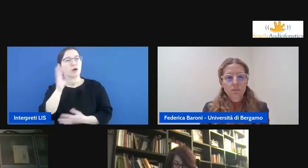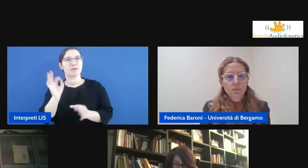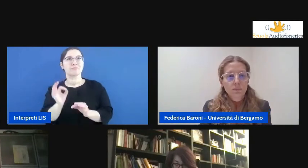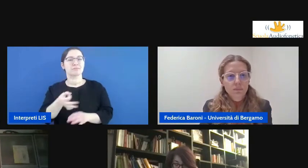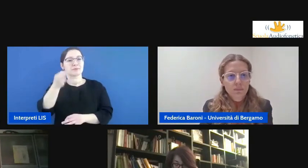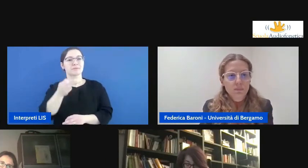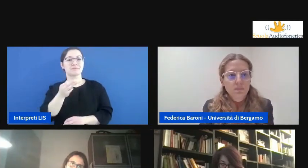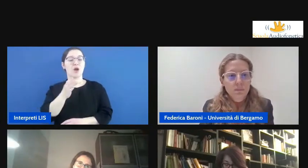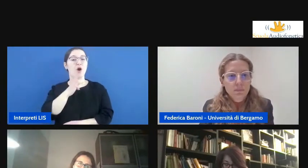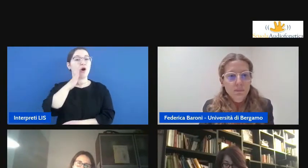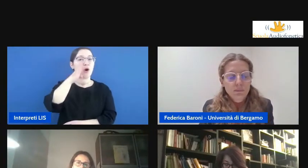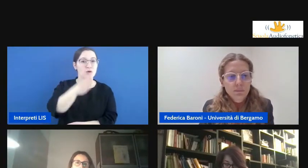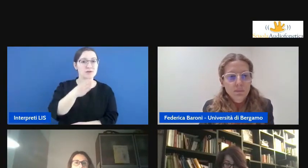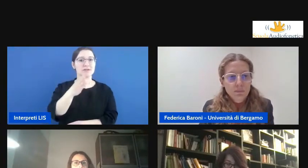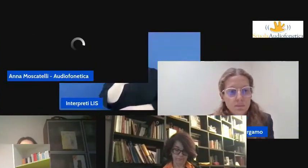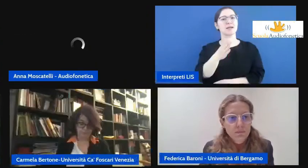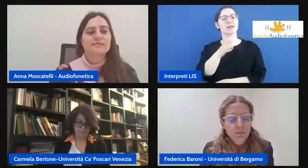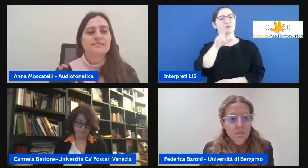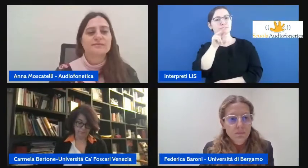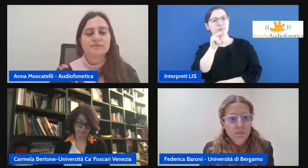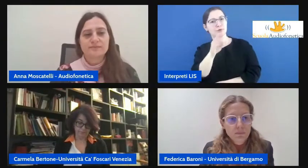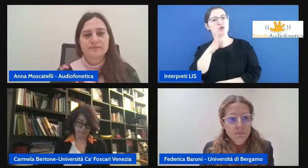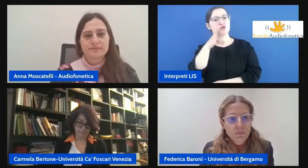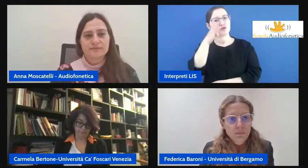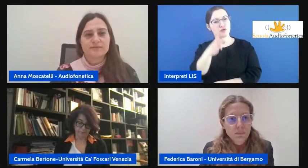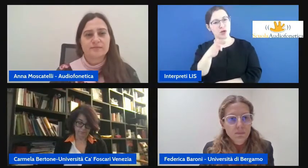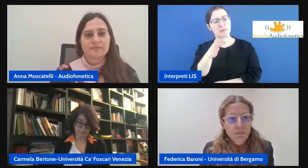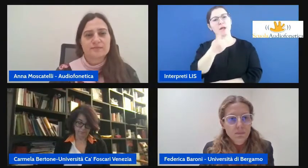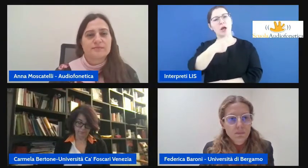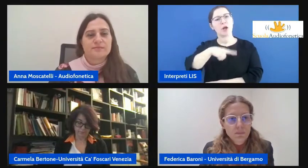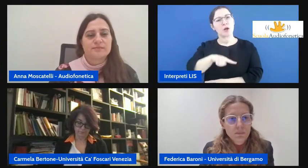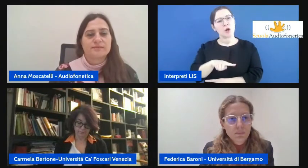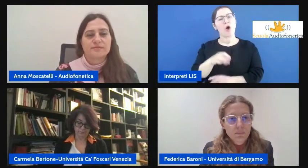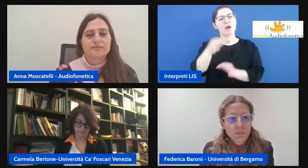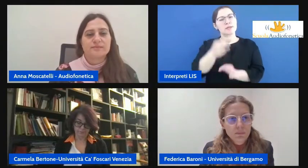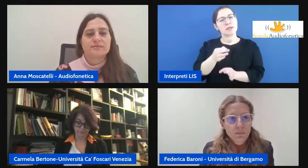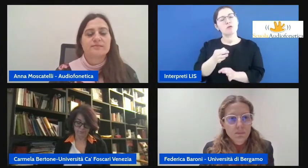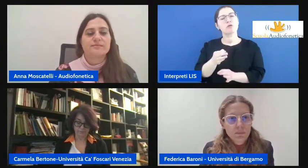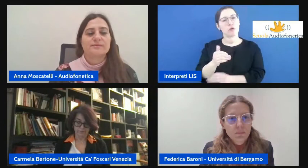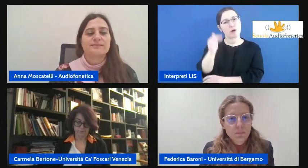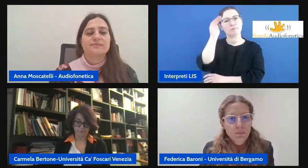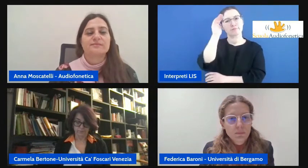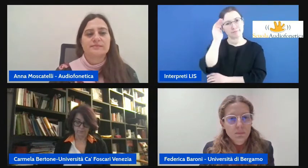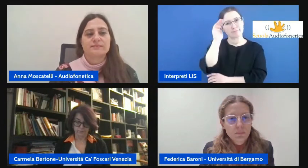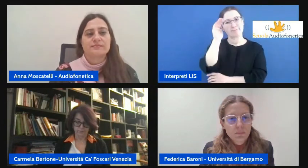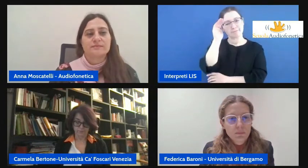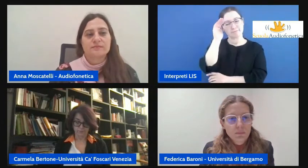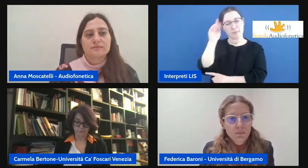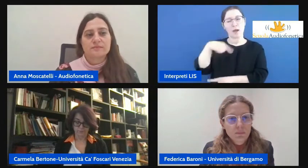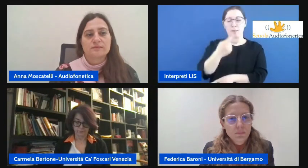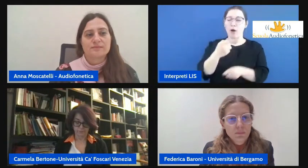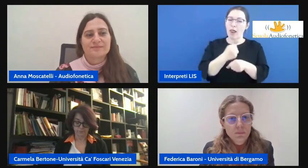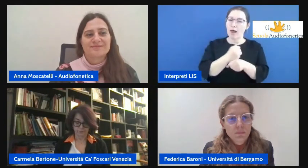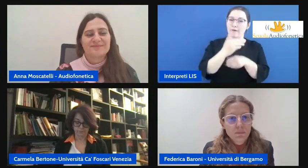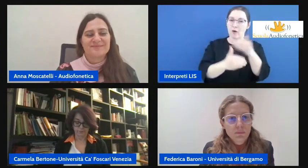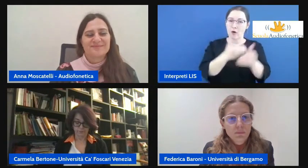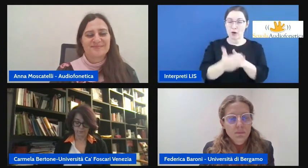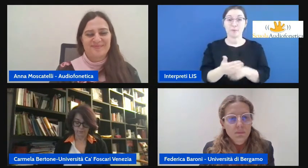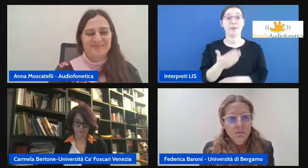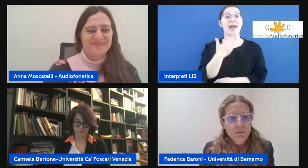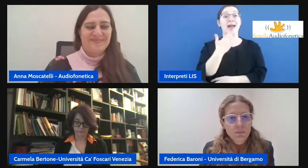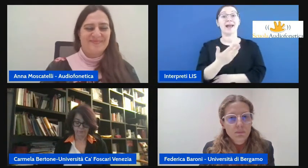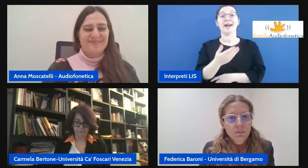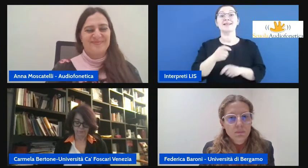suggerimenti che senz'altro cercheremo di raccogliere e accogliere grazie alla regia che sta